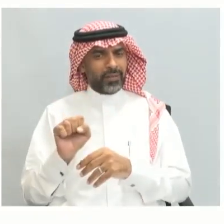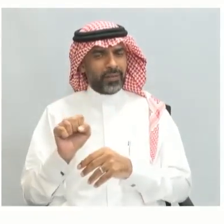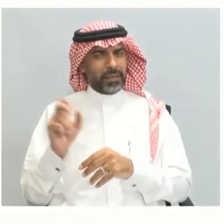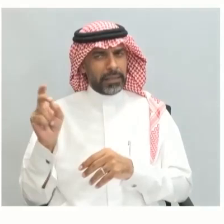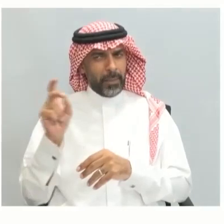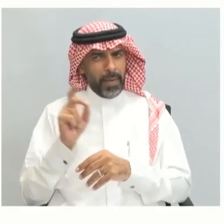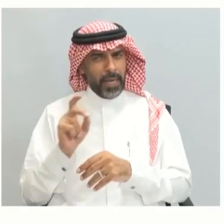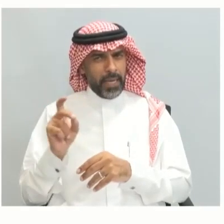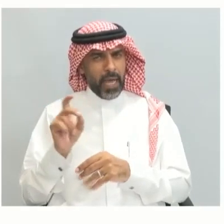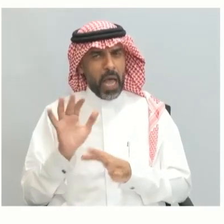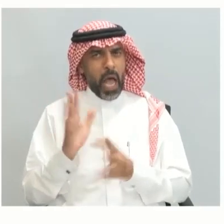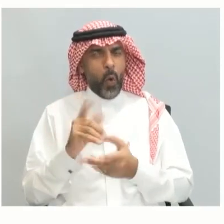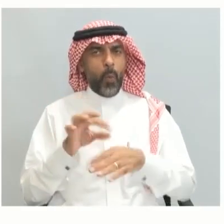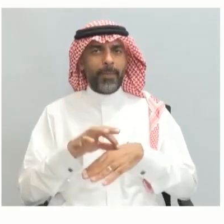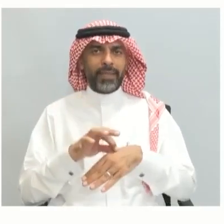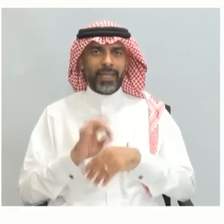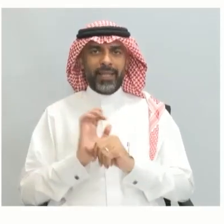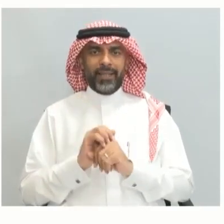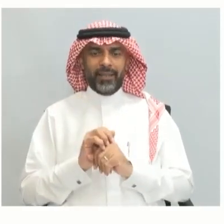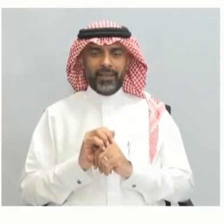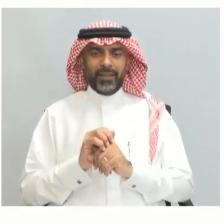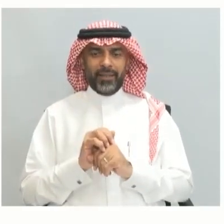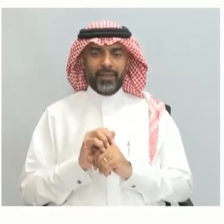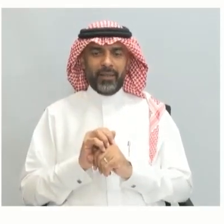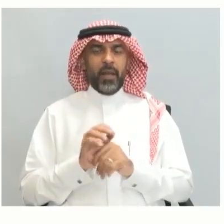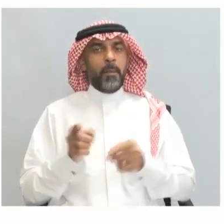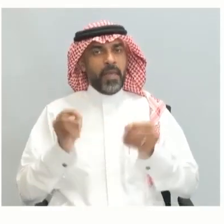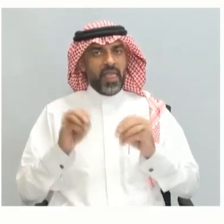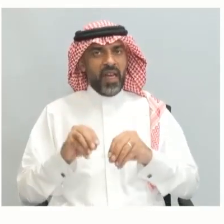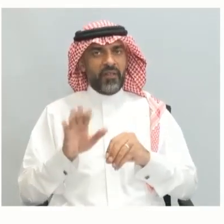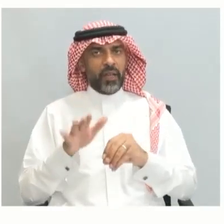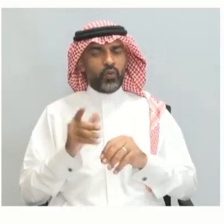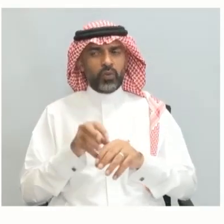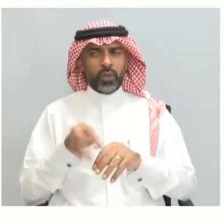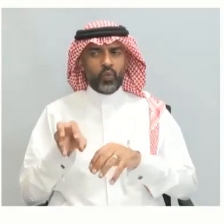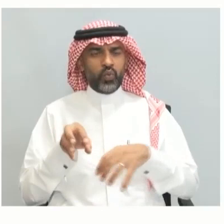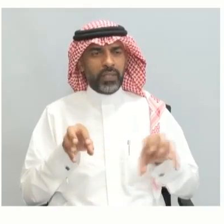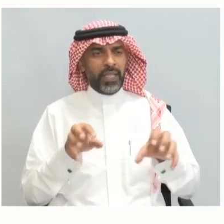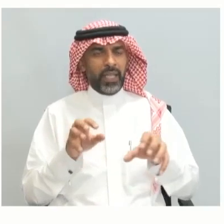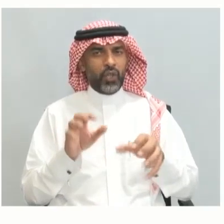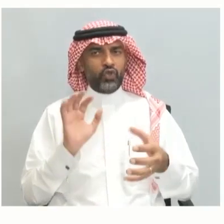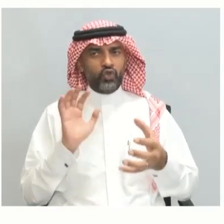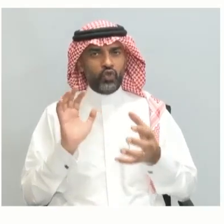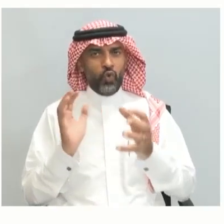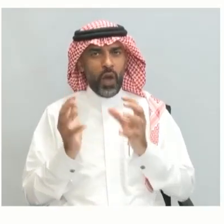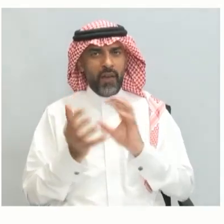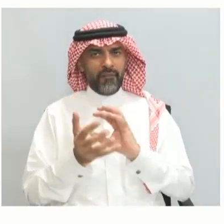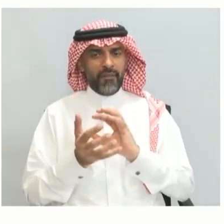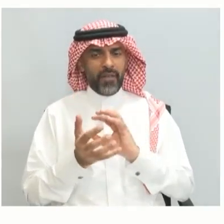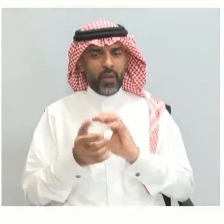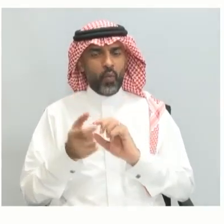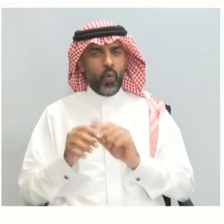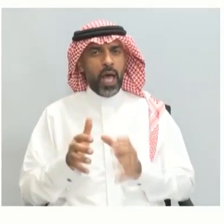طبيعيه او بشريه بالاضافه الى توزيعها الجغرافي